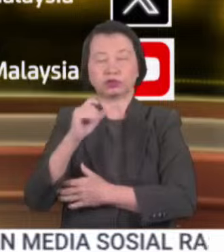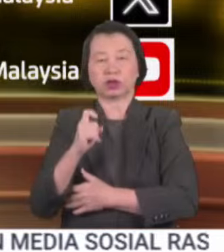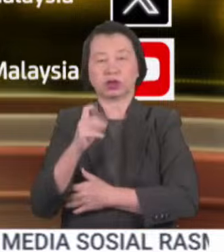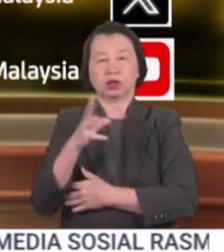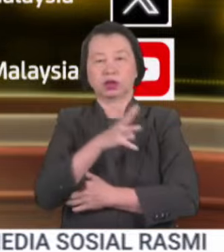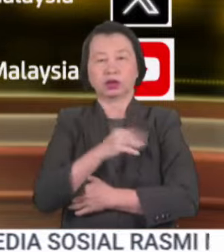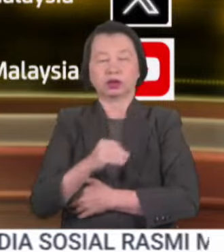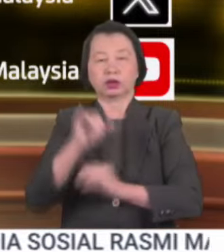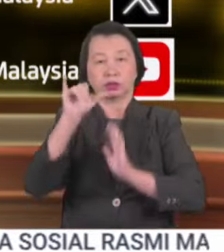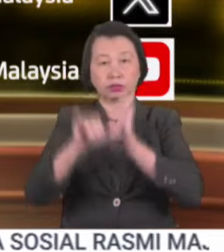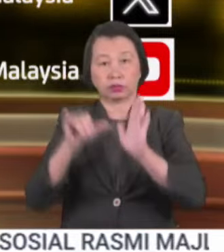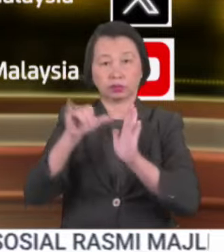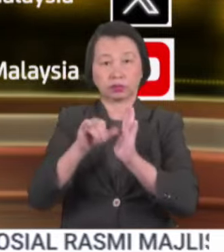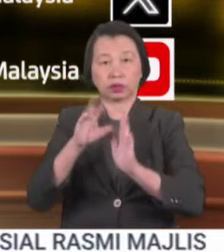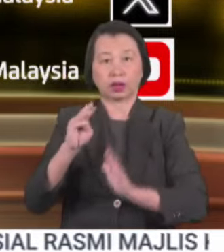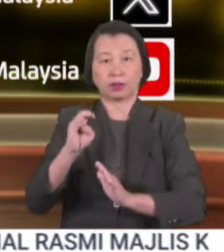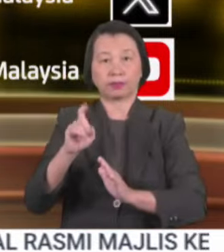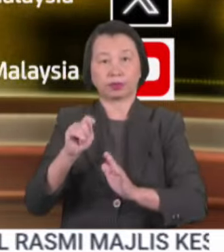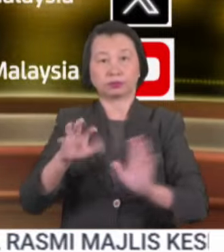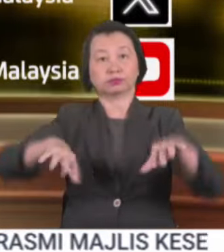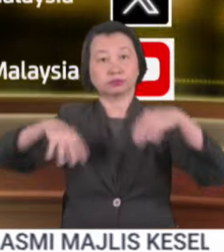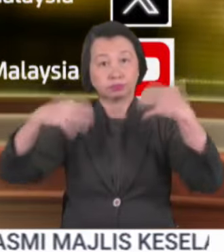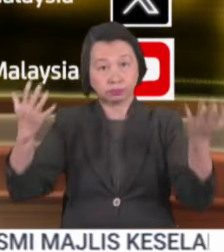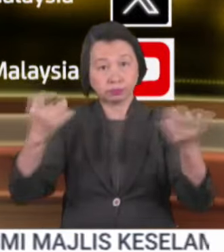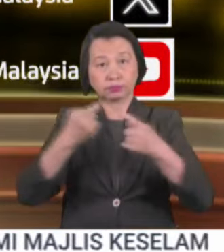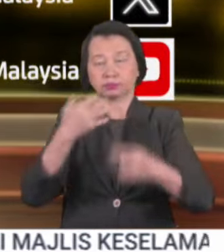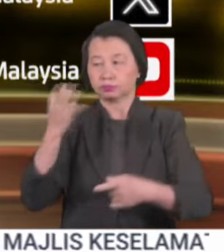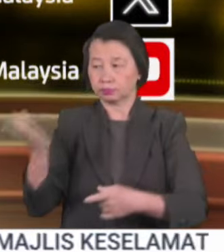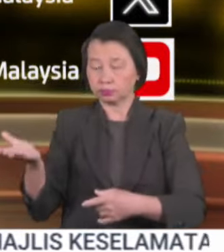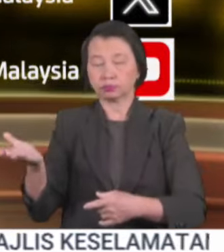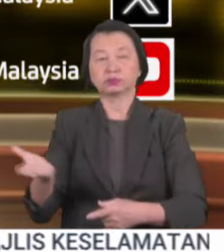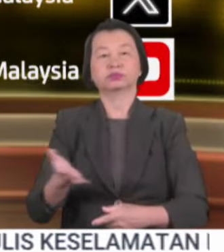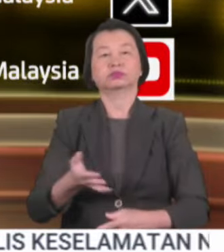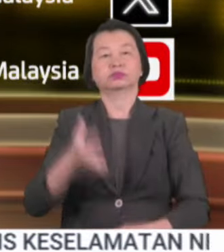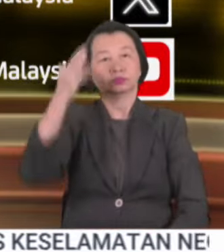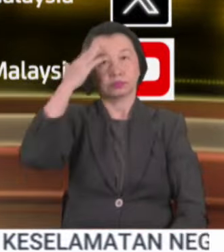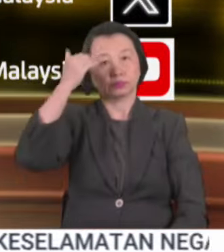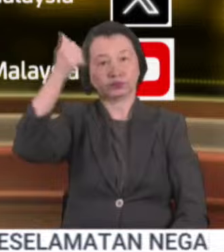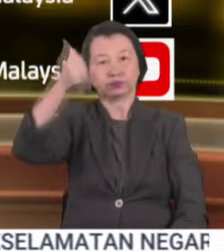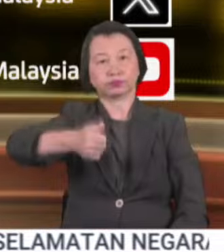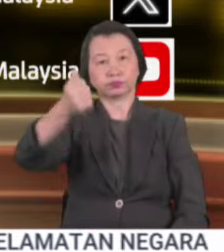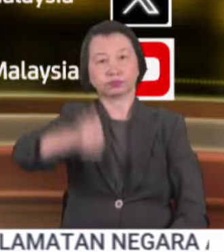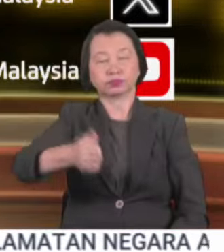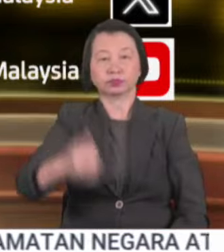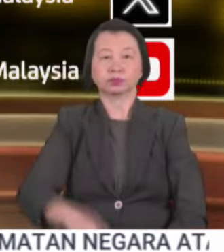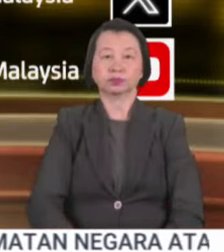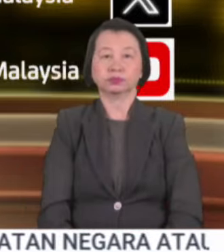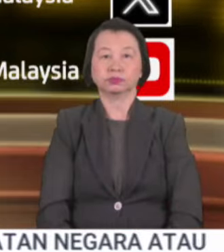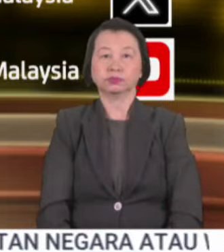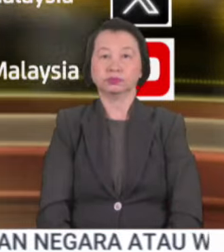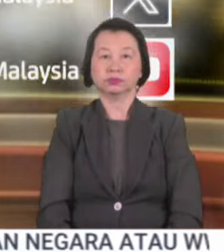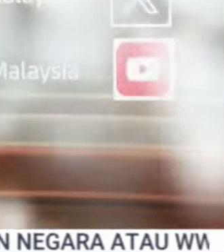serta YouTube rasmi Met Malaysia. Sekian sahaja daripada saya, Ruzamin Pilos. Assalamualaikum.